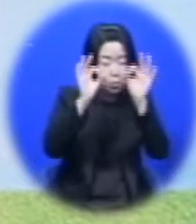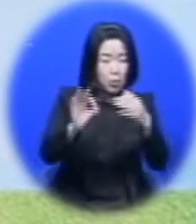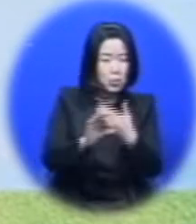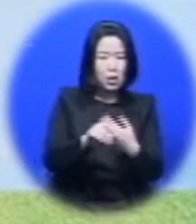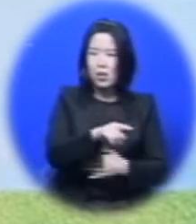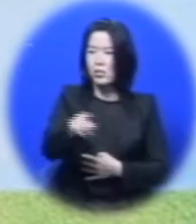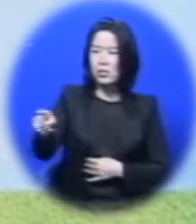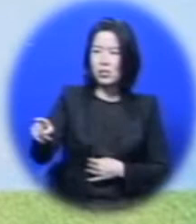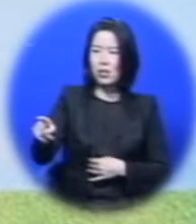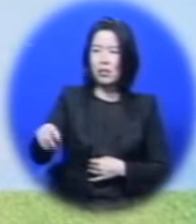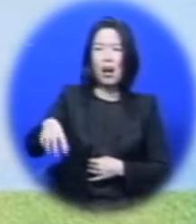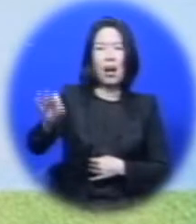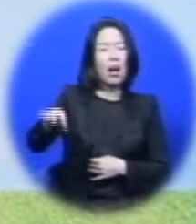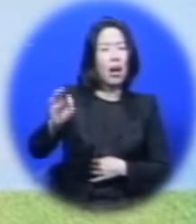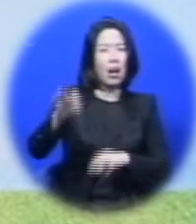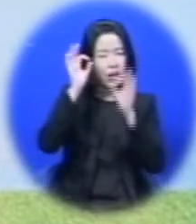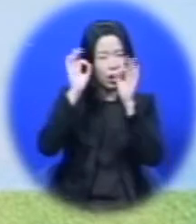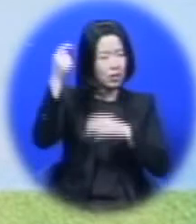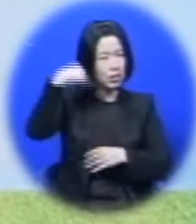그들이 아무것도 아니라는 걸 알게 됩니다.